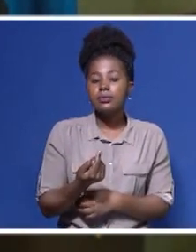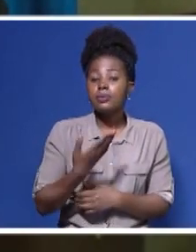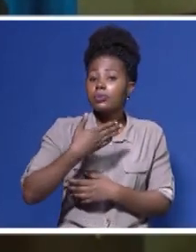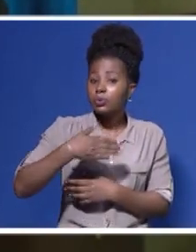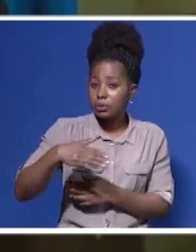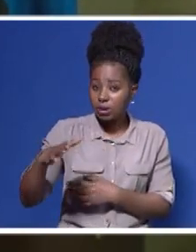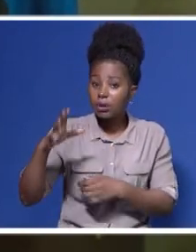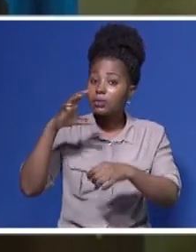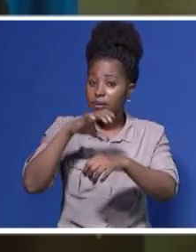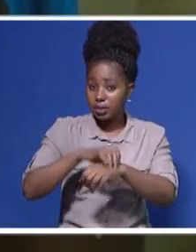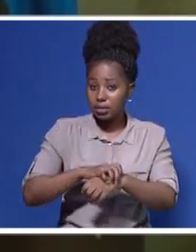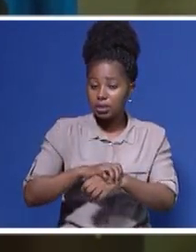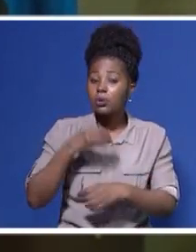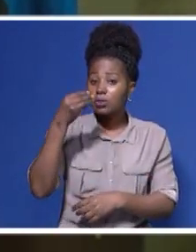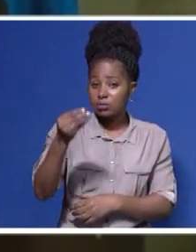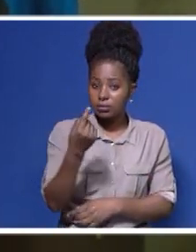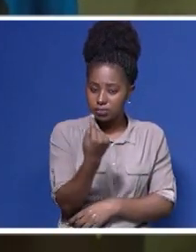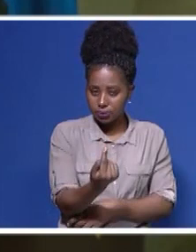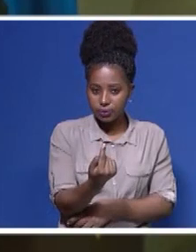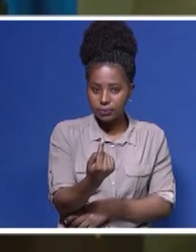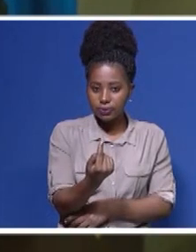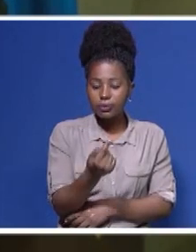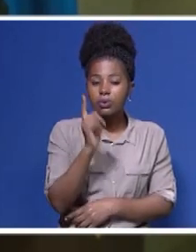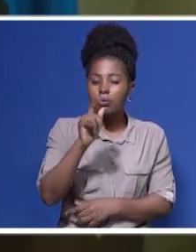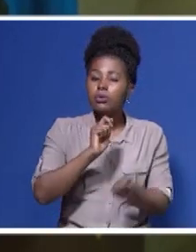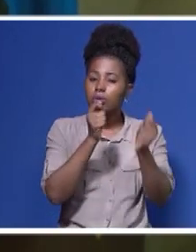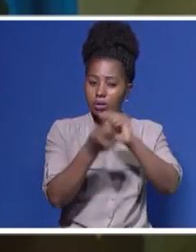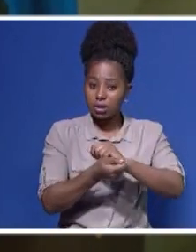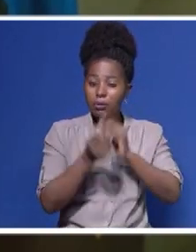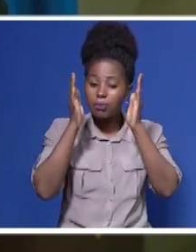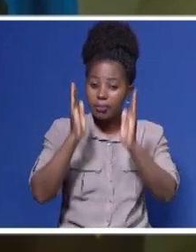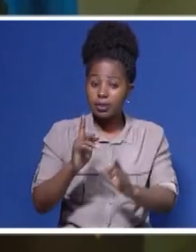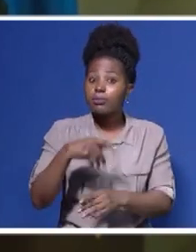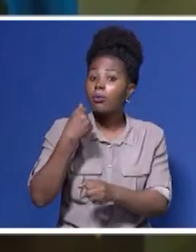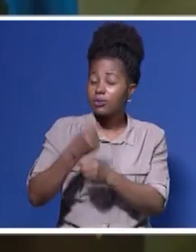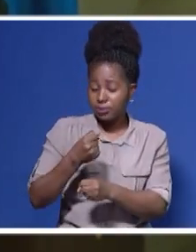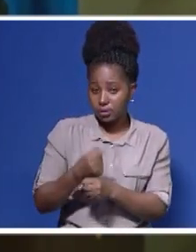wamekwenda kwa ajili ya ukamataji wa mshtakiwa wa kwanza. Kuna ukiukaji wa maadili waliofanya.